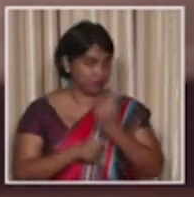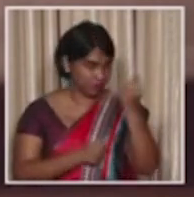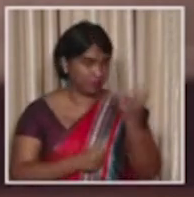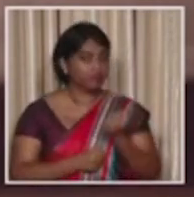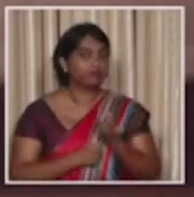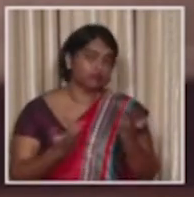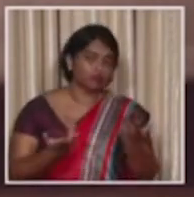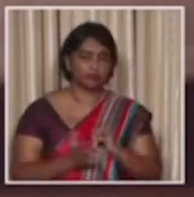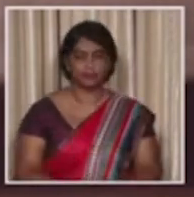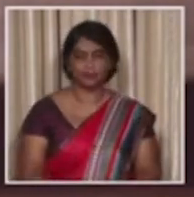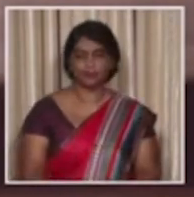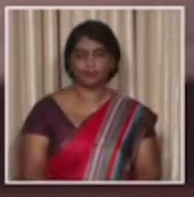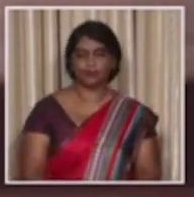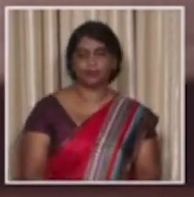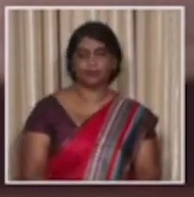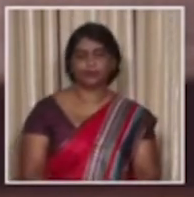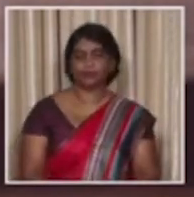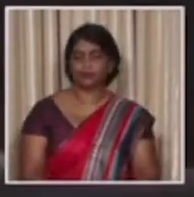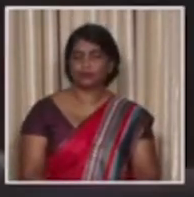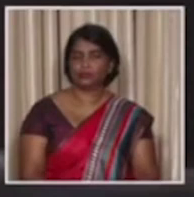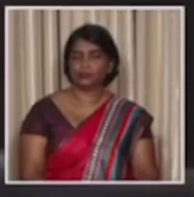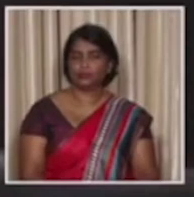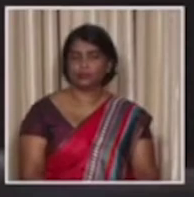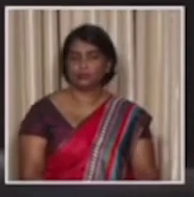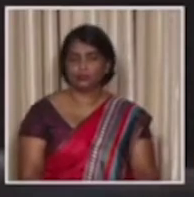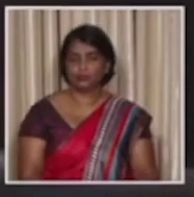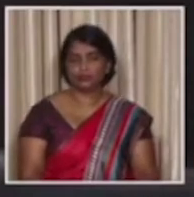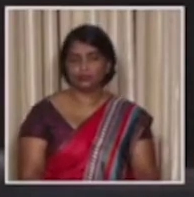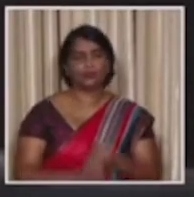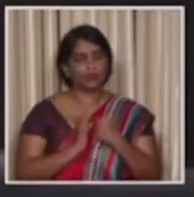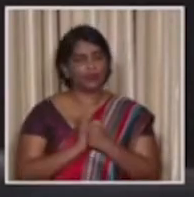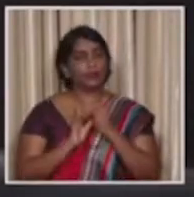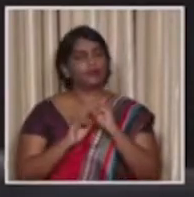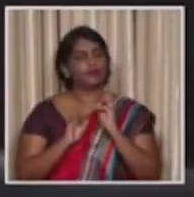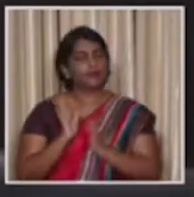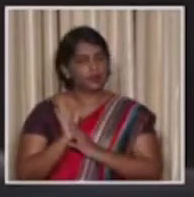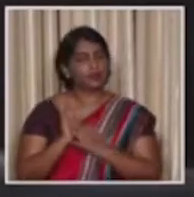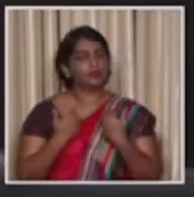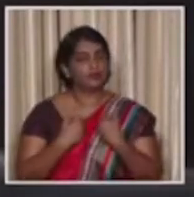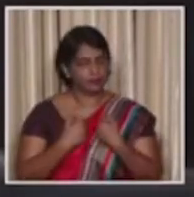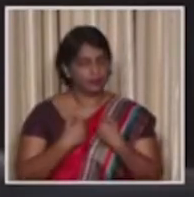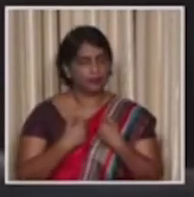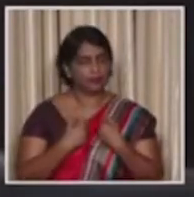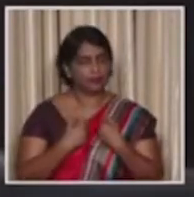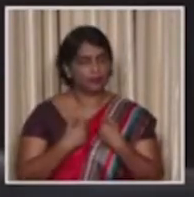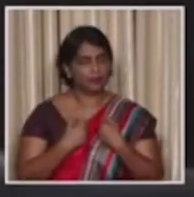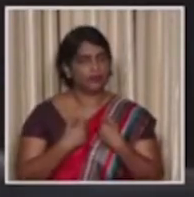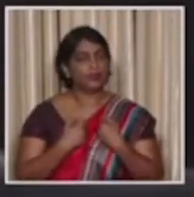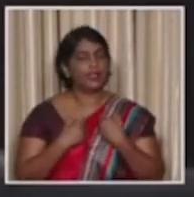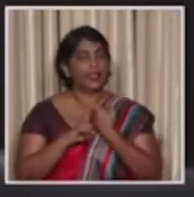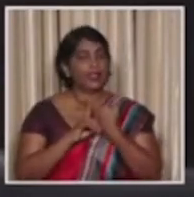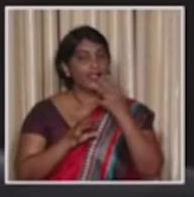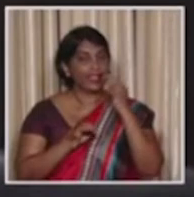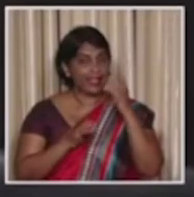ප්‍රතිපාදන තුලින් හෝ. ගරු කතානායකතුමනි, ගරු අගමැතිතුමත් මමත් කැලණි